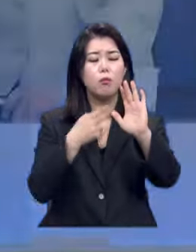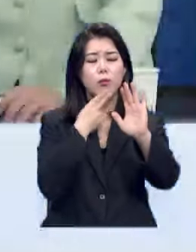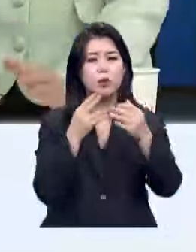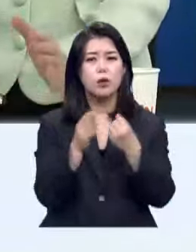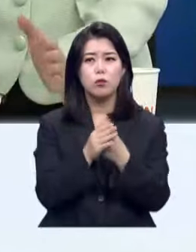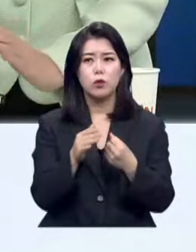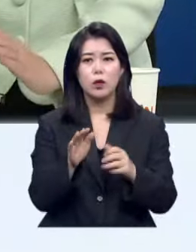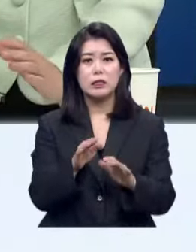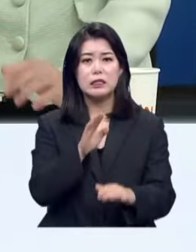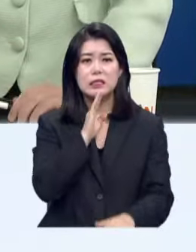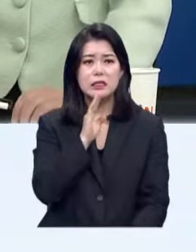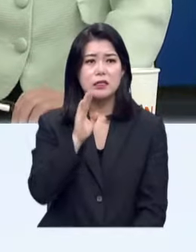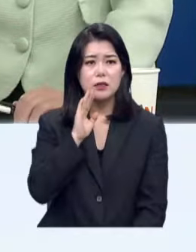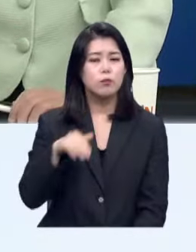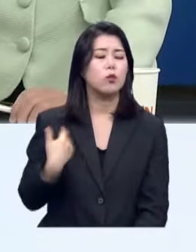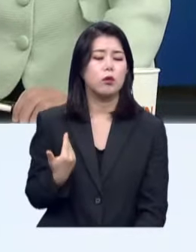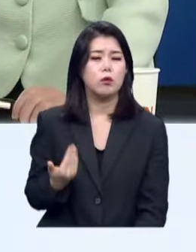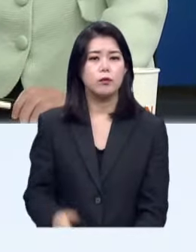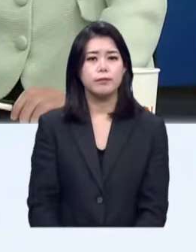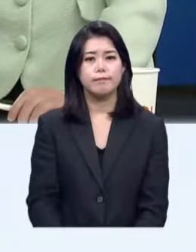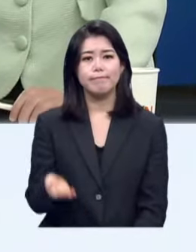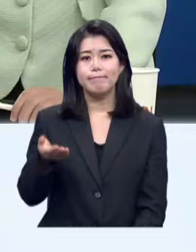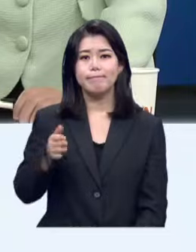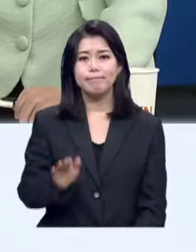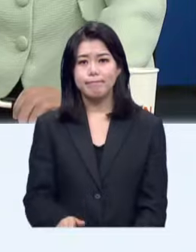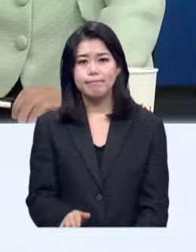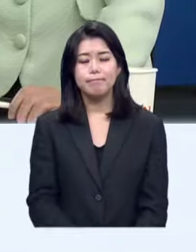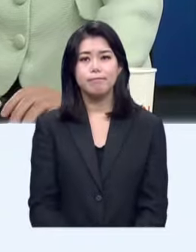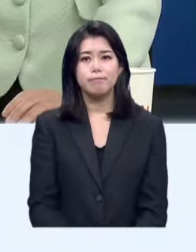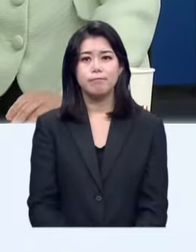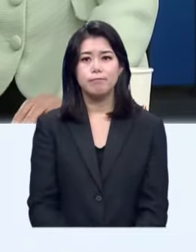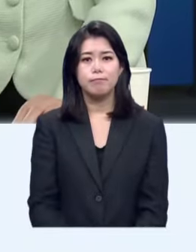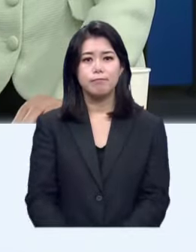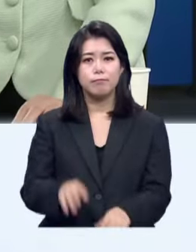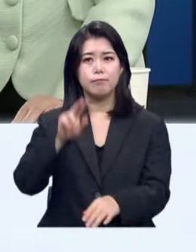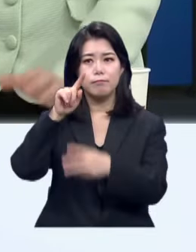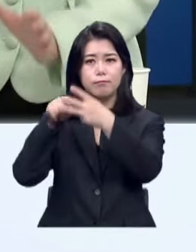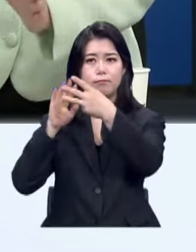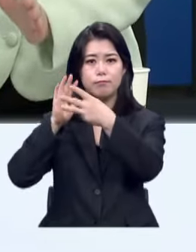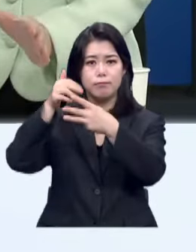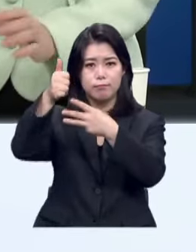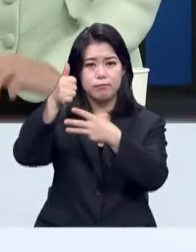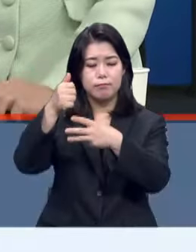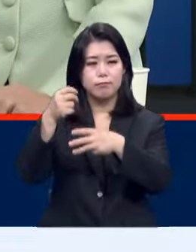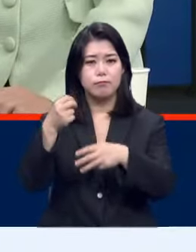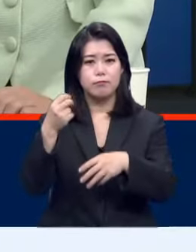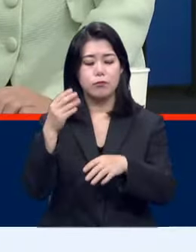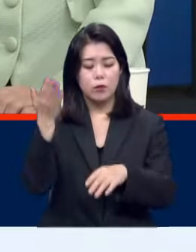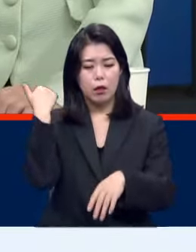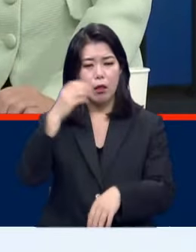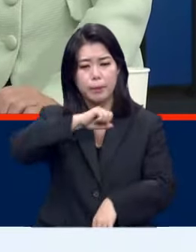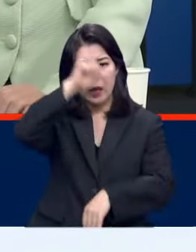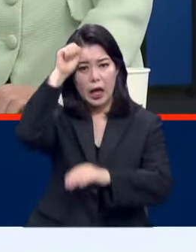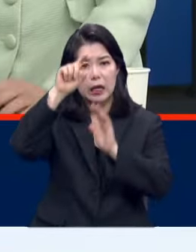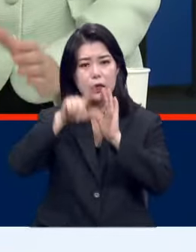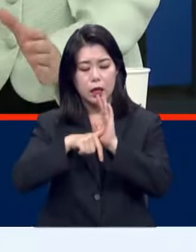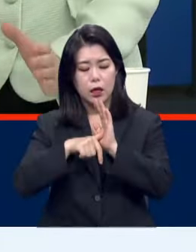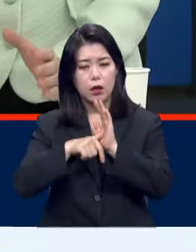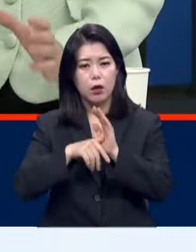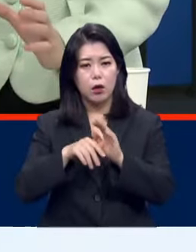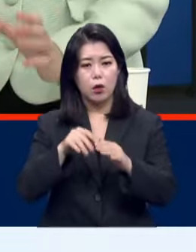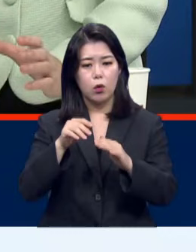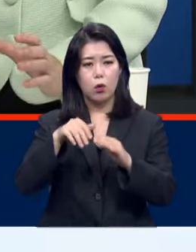실제로 그런 녹취가 있는지까지 확인은 안 됩니다 다만 그렇다 하더라도 윤석열 대통령이 당시 당선이 신 분으로서 분명히